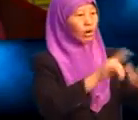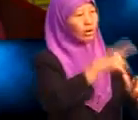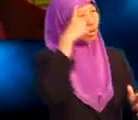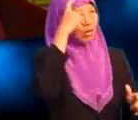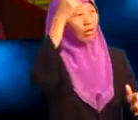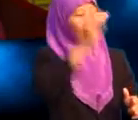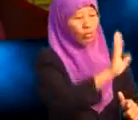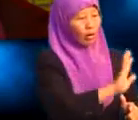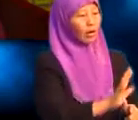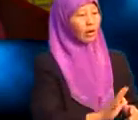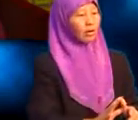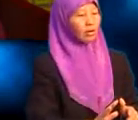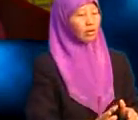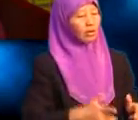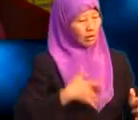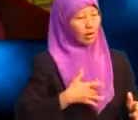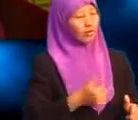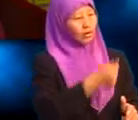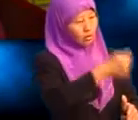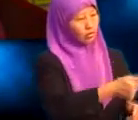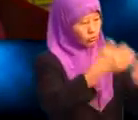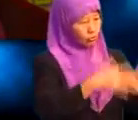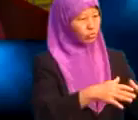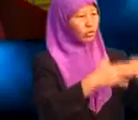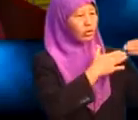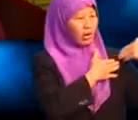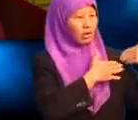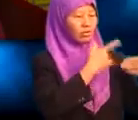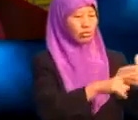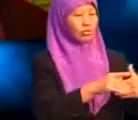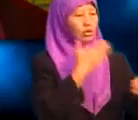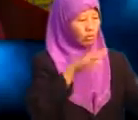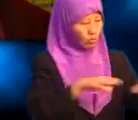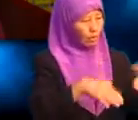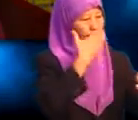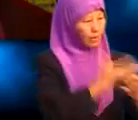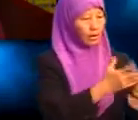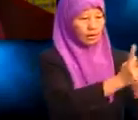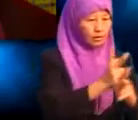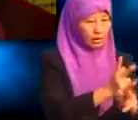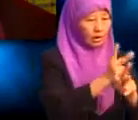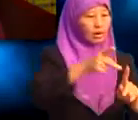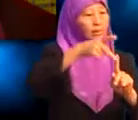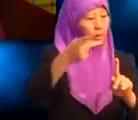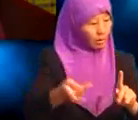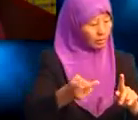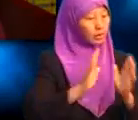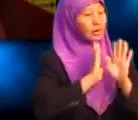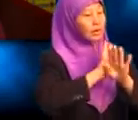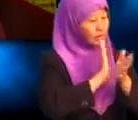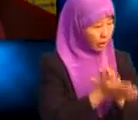dalam menjaga hartanya. Rasanya kamu dah menjalankan langkah yang sewajarnya untuk menjaga hasil padi kamu tu.